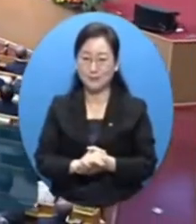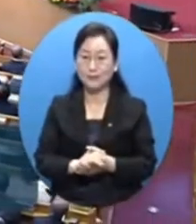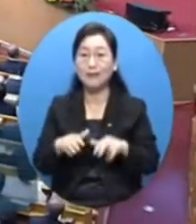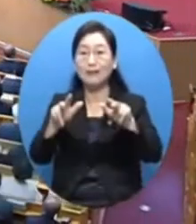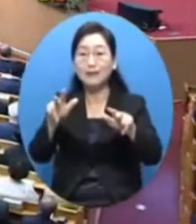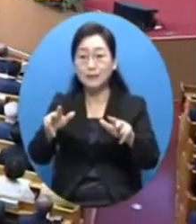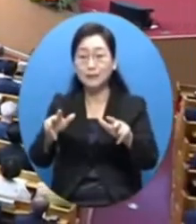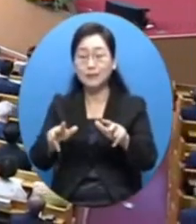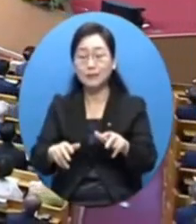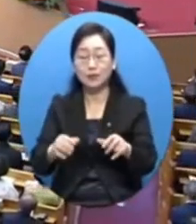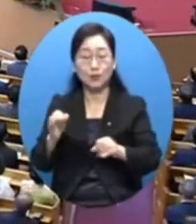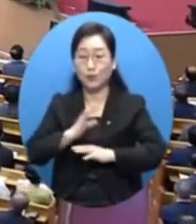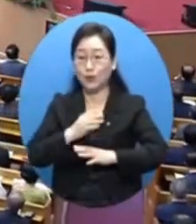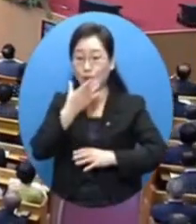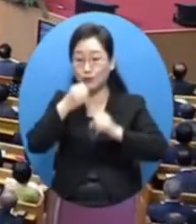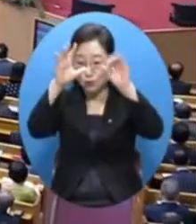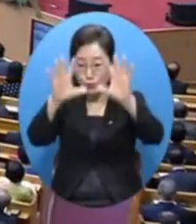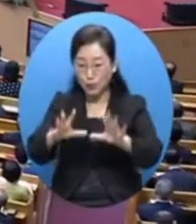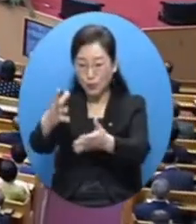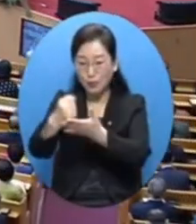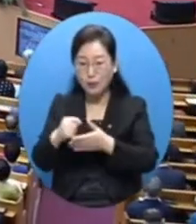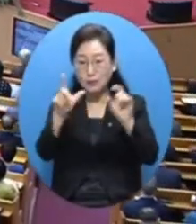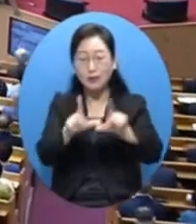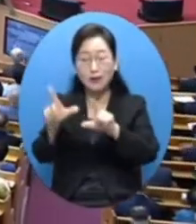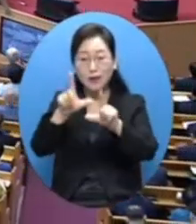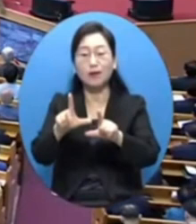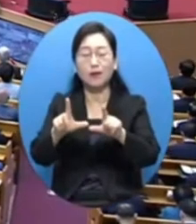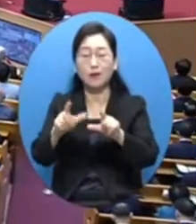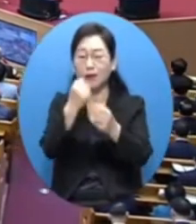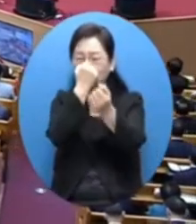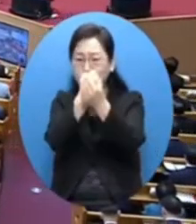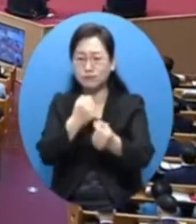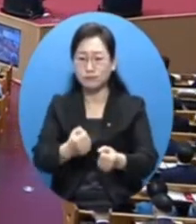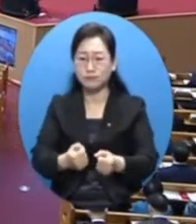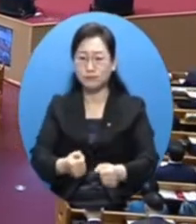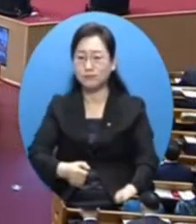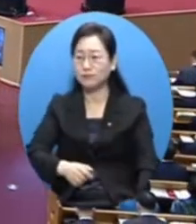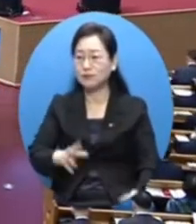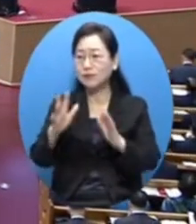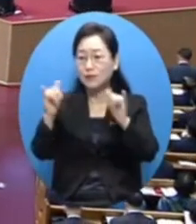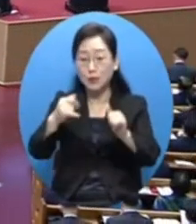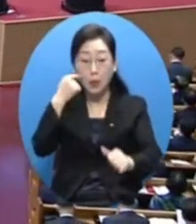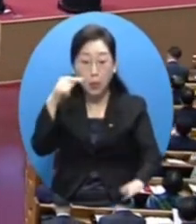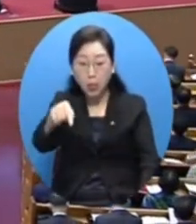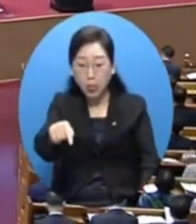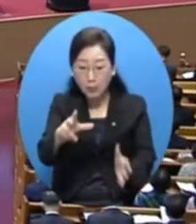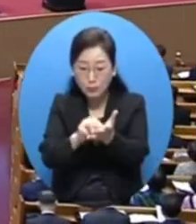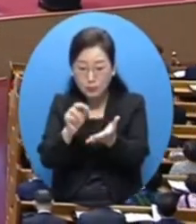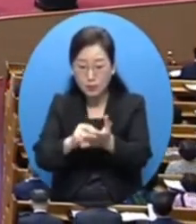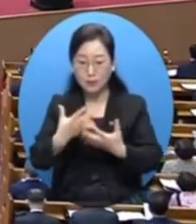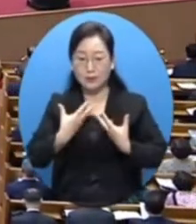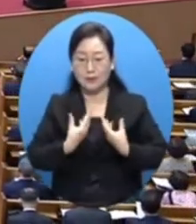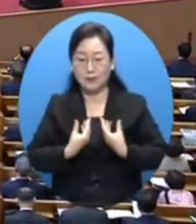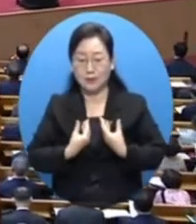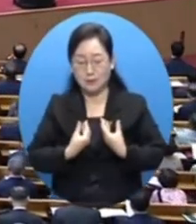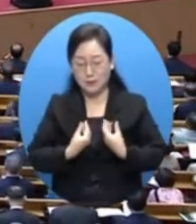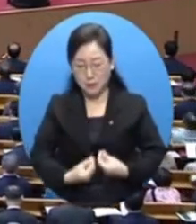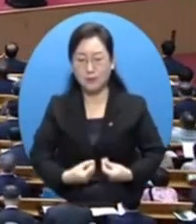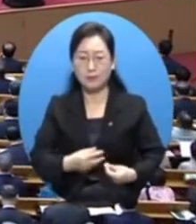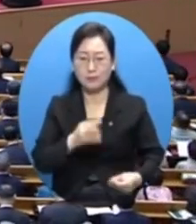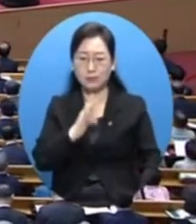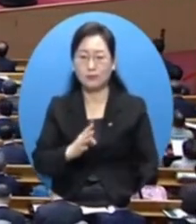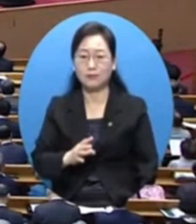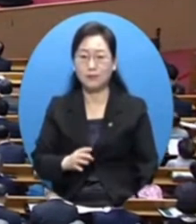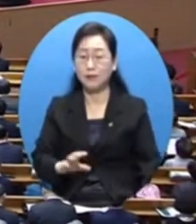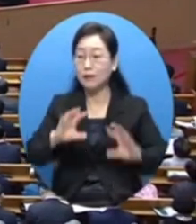오늘날 이처럼 놀라운 축복을 받고 우리가 살아가고 있음에도 불구하고 사람들은 눈앞에 있는 문제들만 바라보고 절망을 이야기합니다.